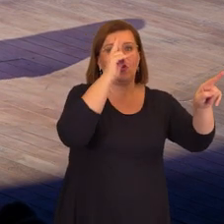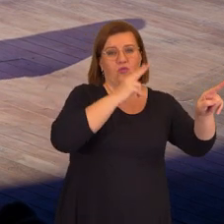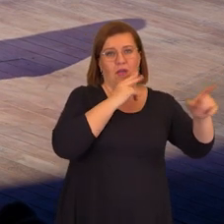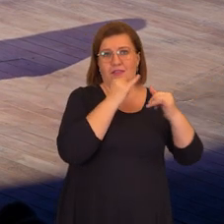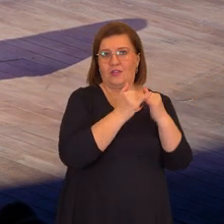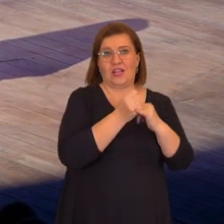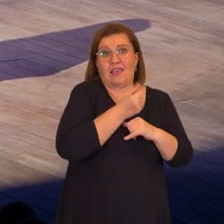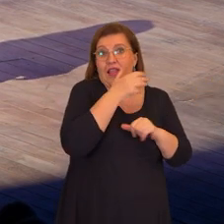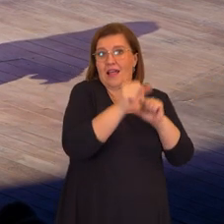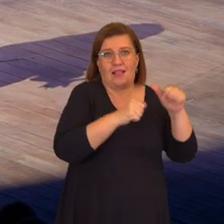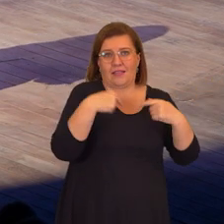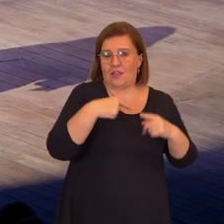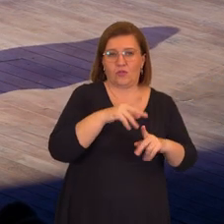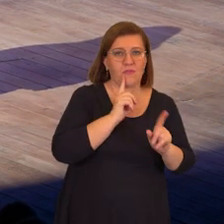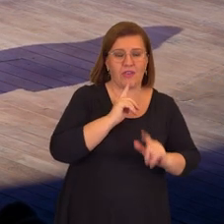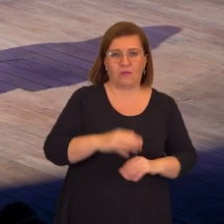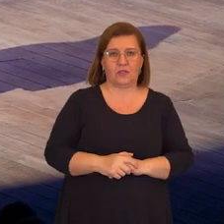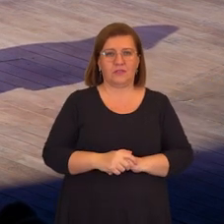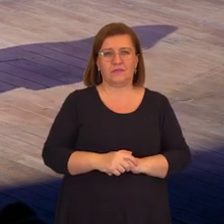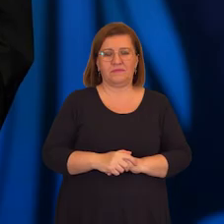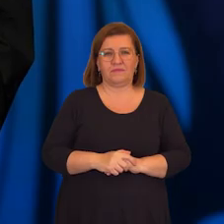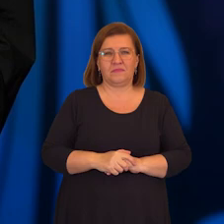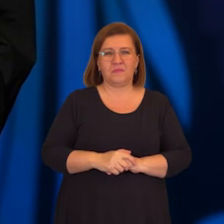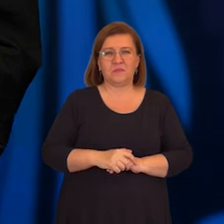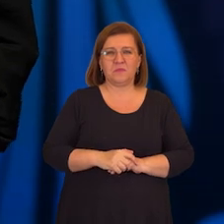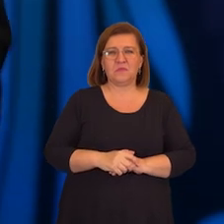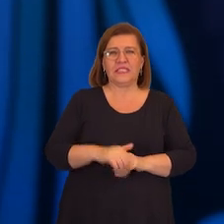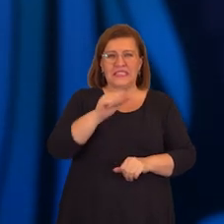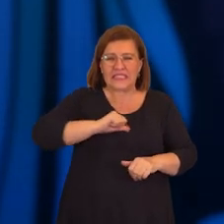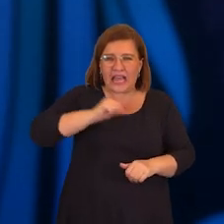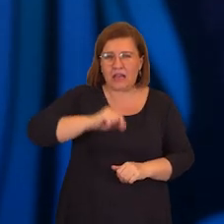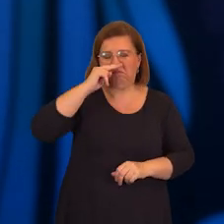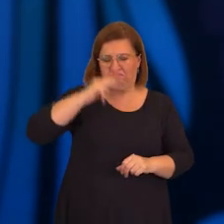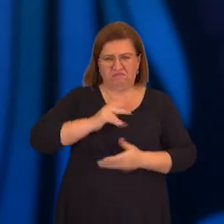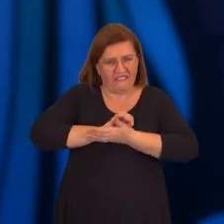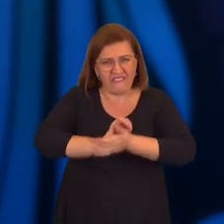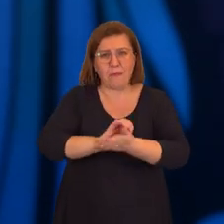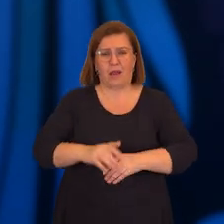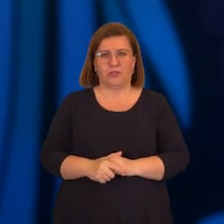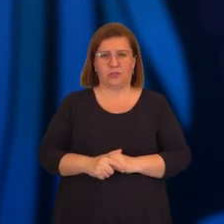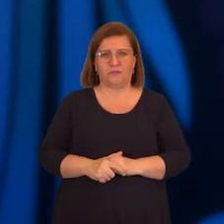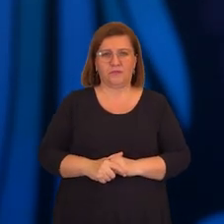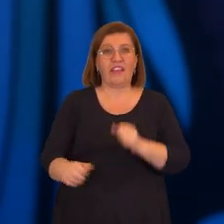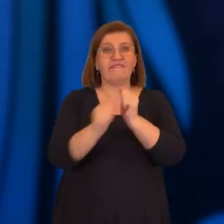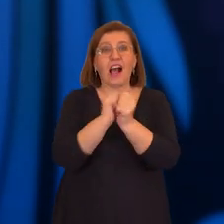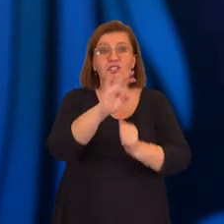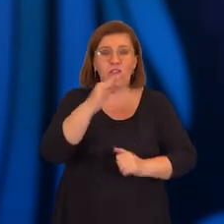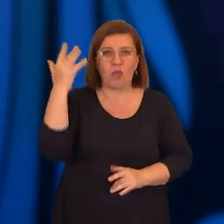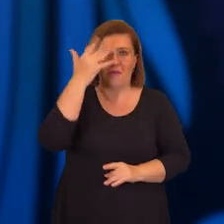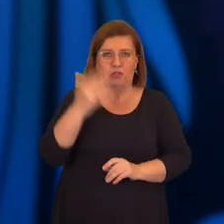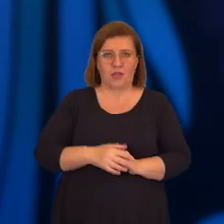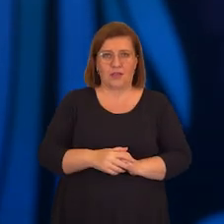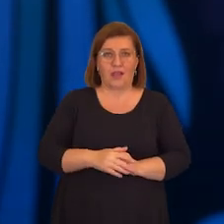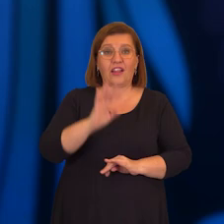lat. Wybacz sobie i innym. Zawalcz o swoje marzenia. Powiedz bliskim, że ich